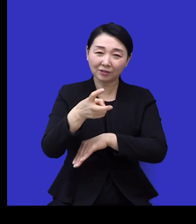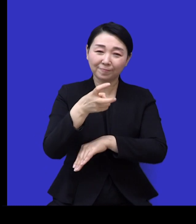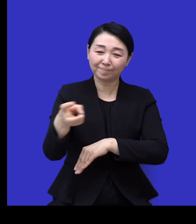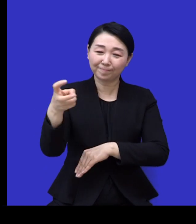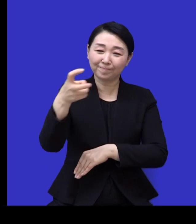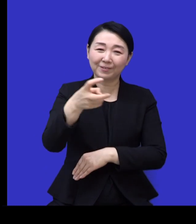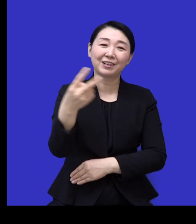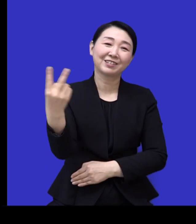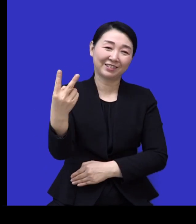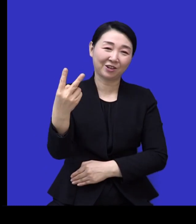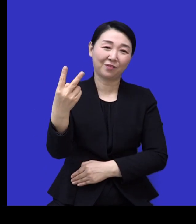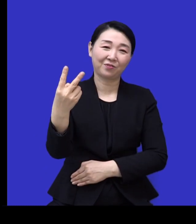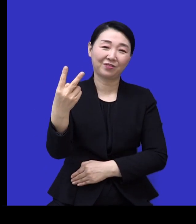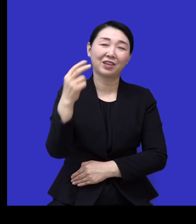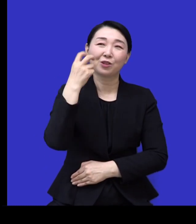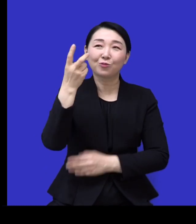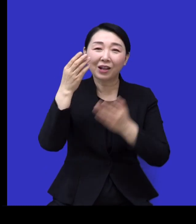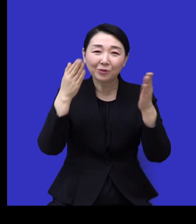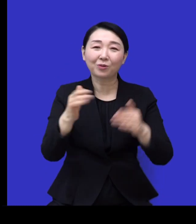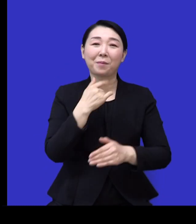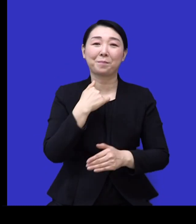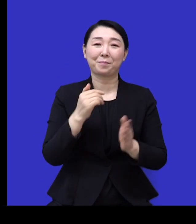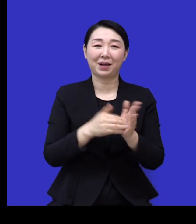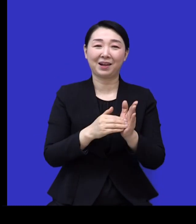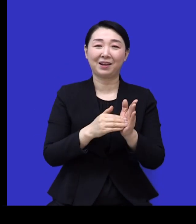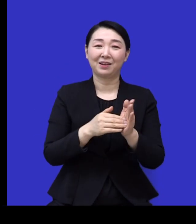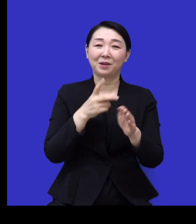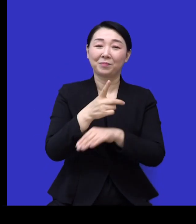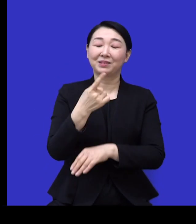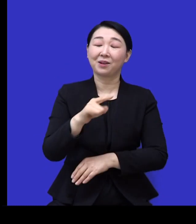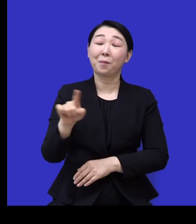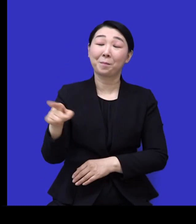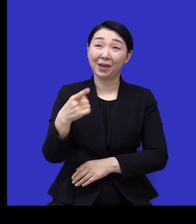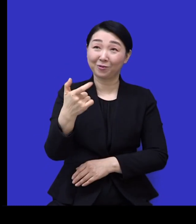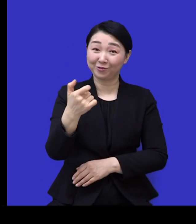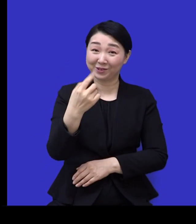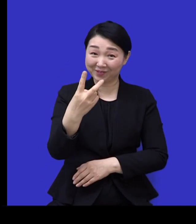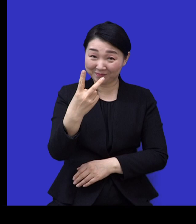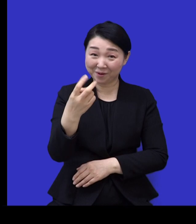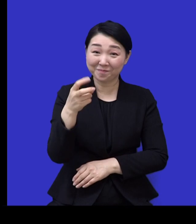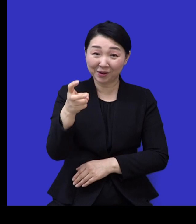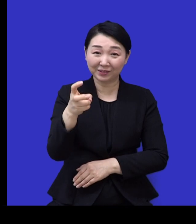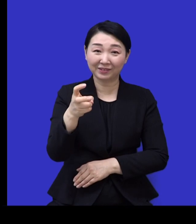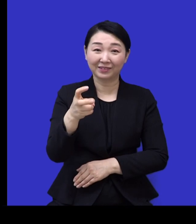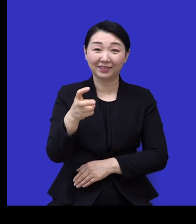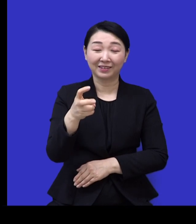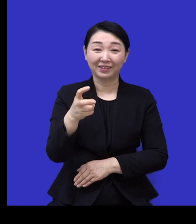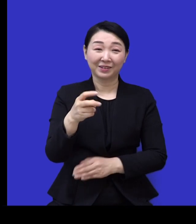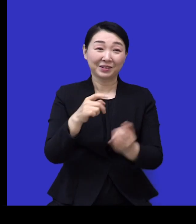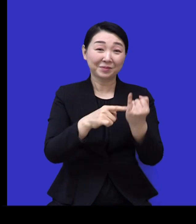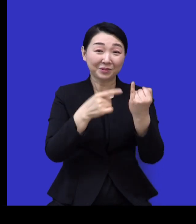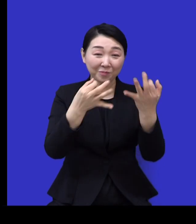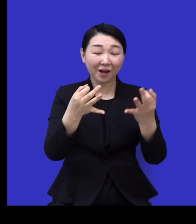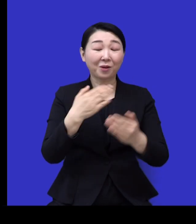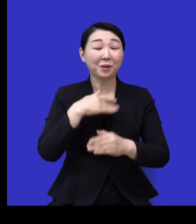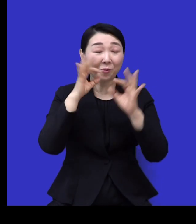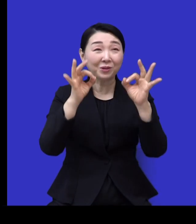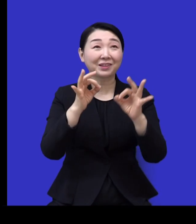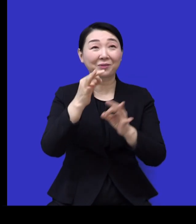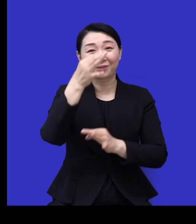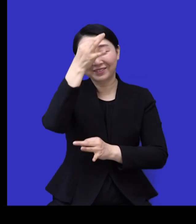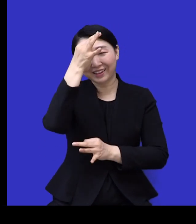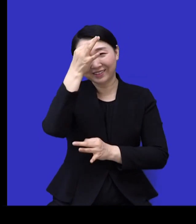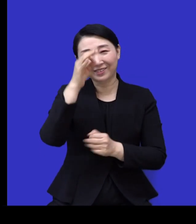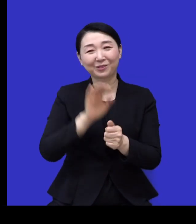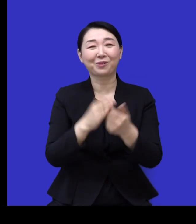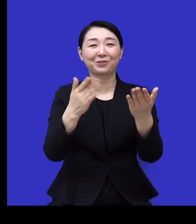2,000대? 다녔습니다. 일단 지금 1162번 버스에 저렇게 김지선 씨죠? 네, 저거 보니까 김수희. 저도 재능을 기부해드리고 싶어요. 네.